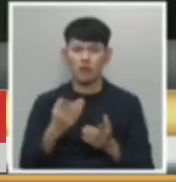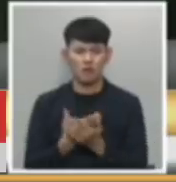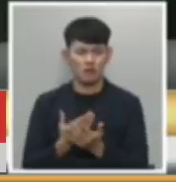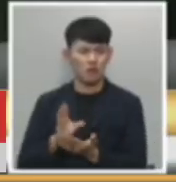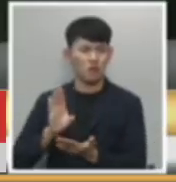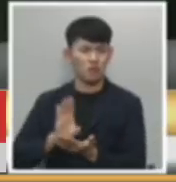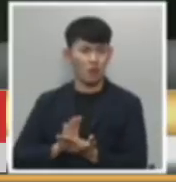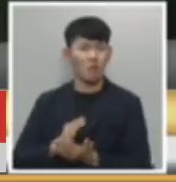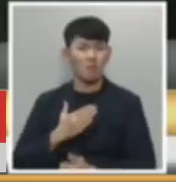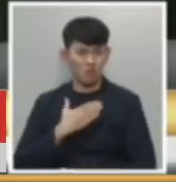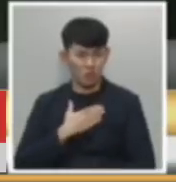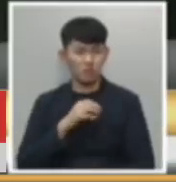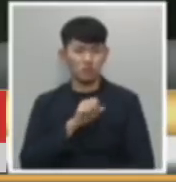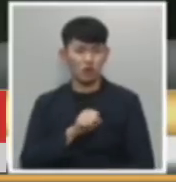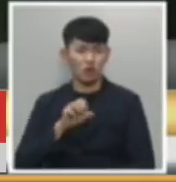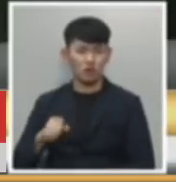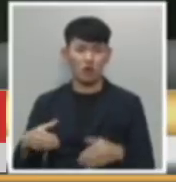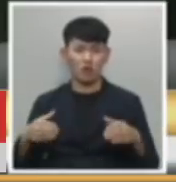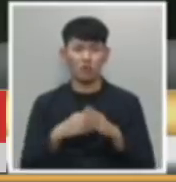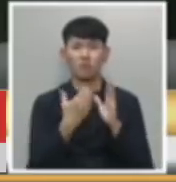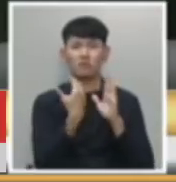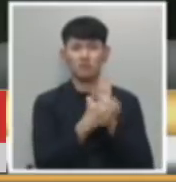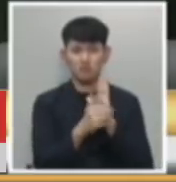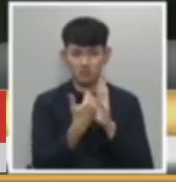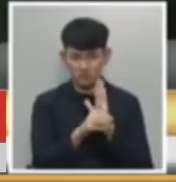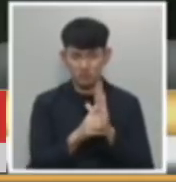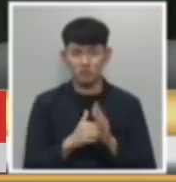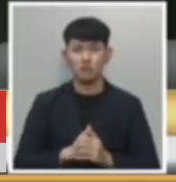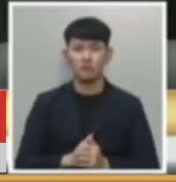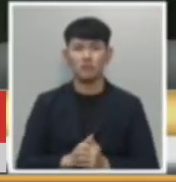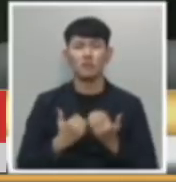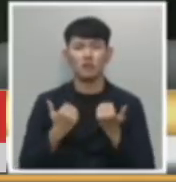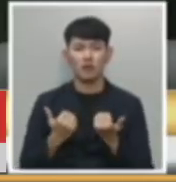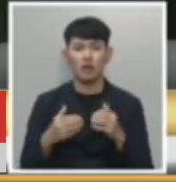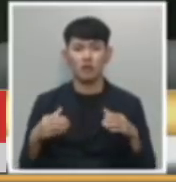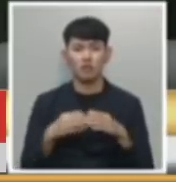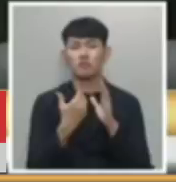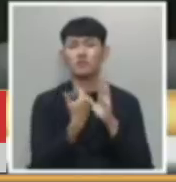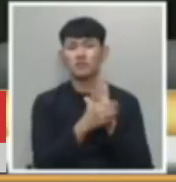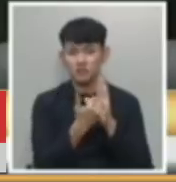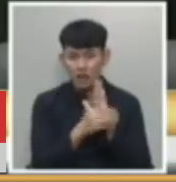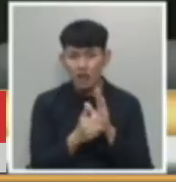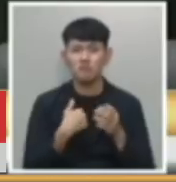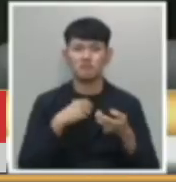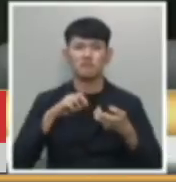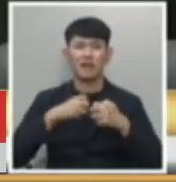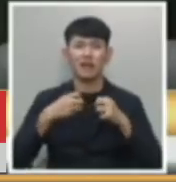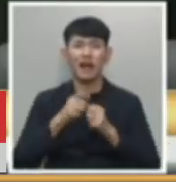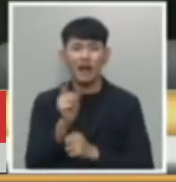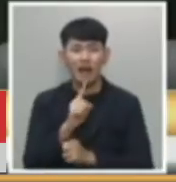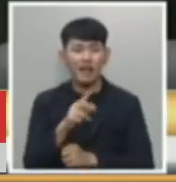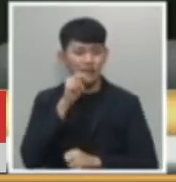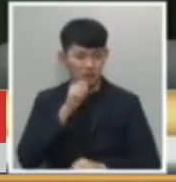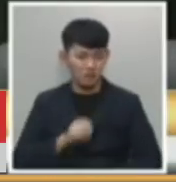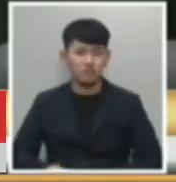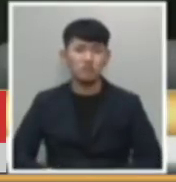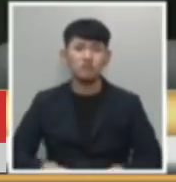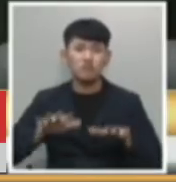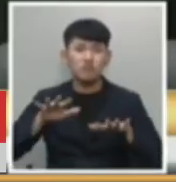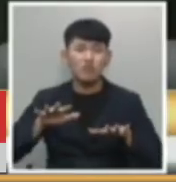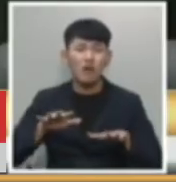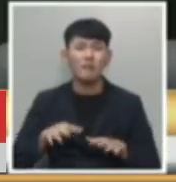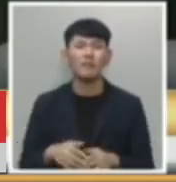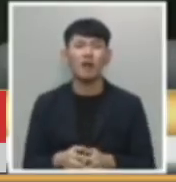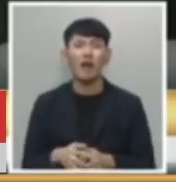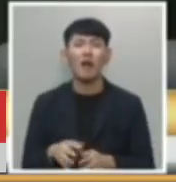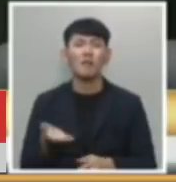ผมเนี่ยเป็นส.ส.ทางภาคอีสานตอนนี้นะครับทางภาคอีสานเนี่ยก็ประสบปัญหาอุทกภัยภัยแล้งเ